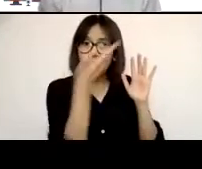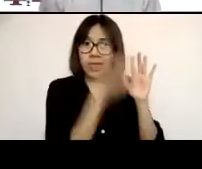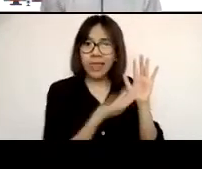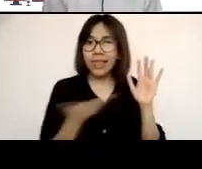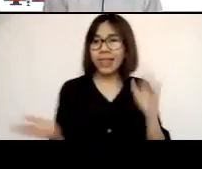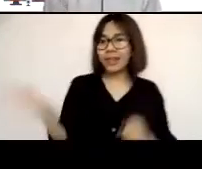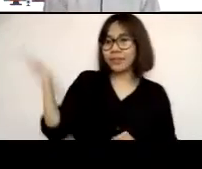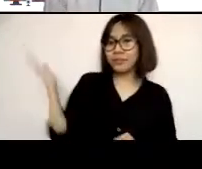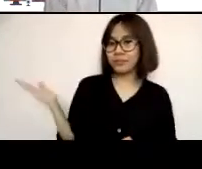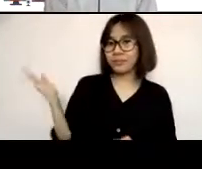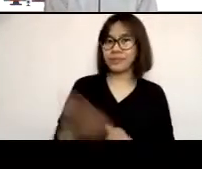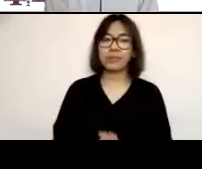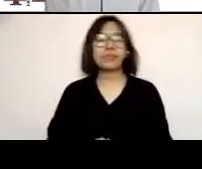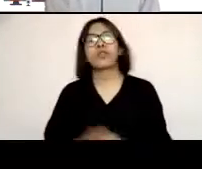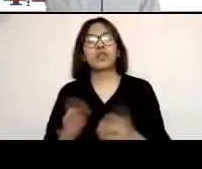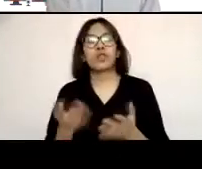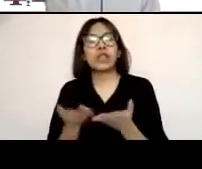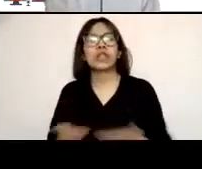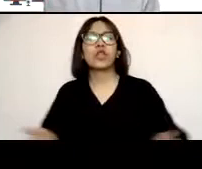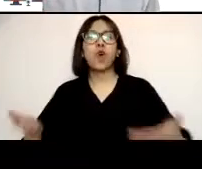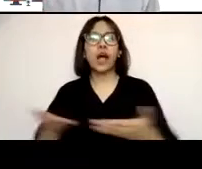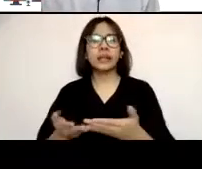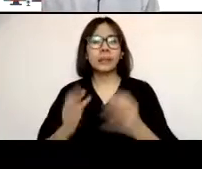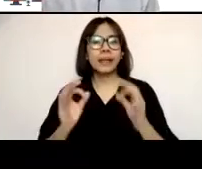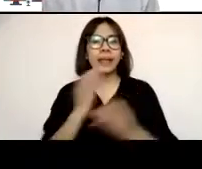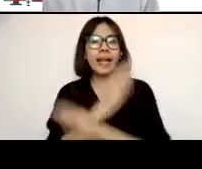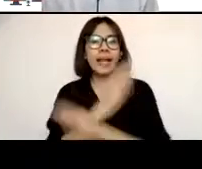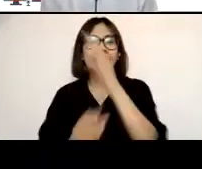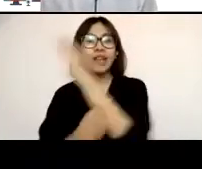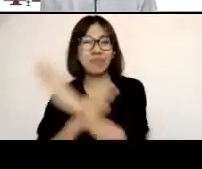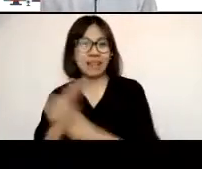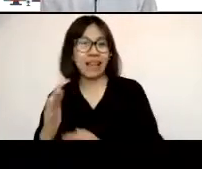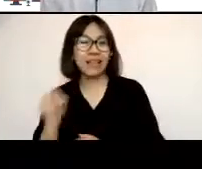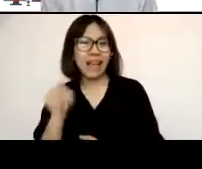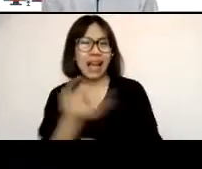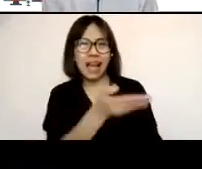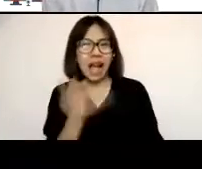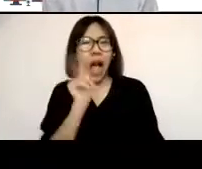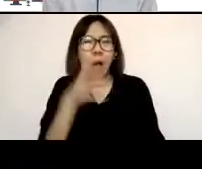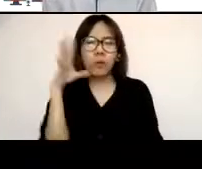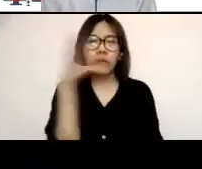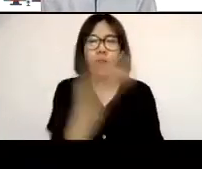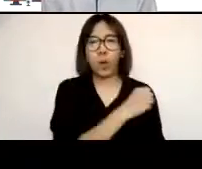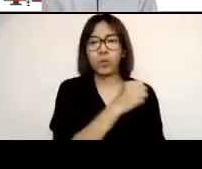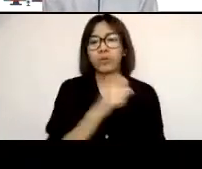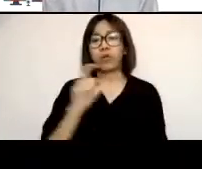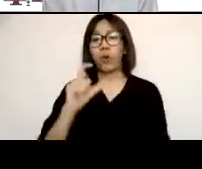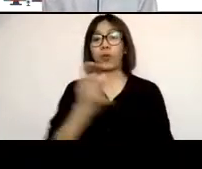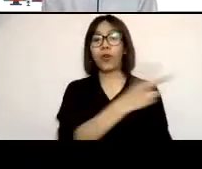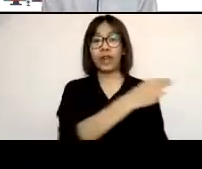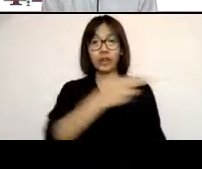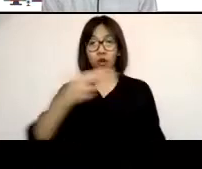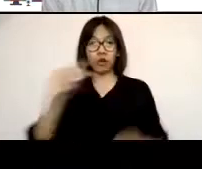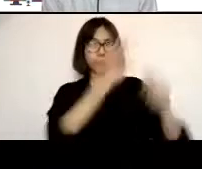kita mencermati situasi pendidikan untuk anak disabilitas, ada beberapa catatan penting yang perlu menjadi perhatian. Di Indonesia sendiri,